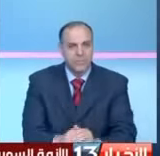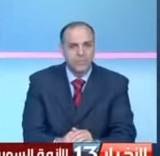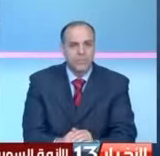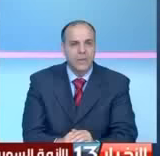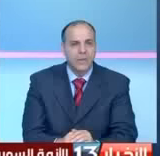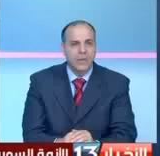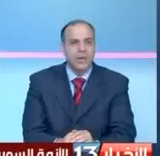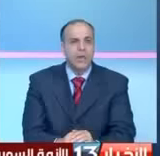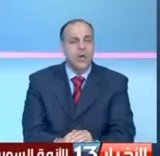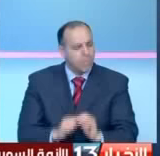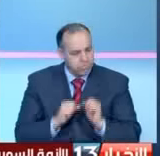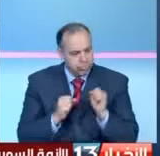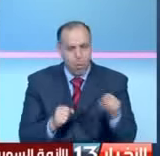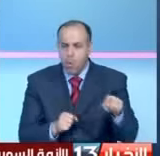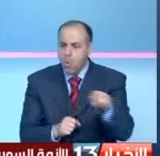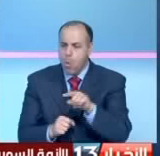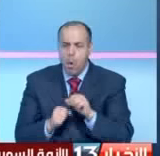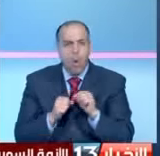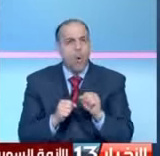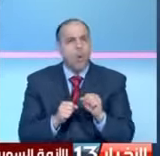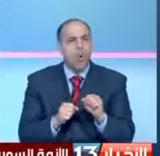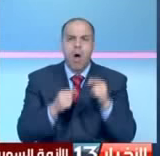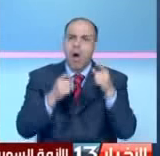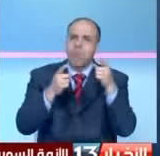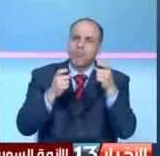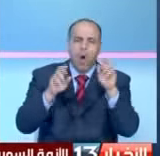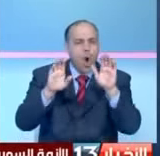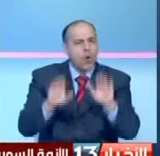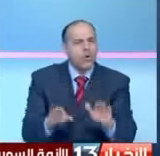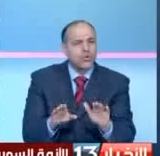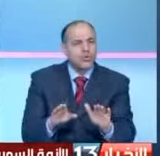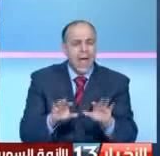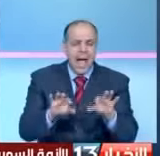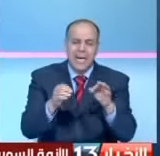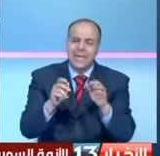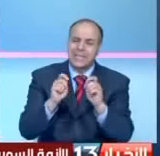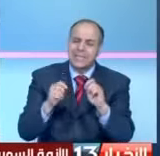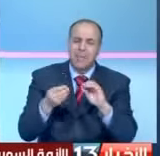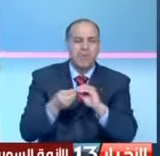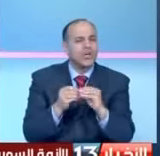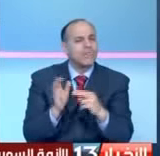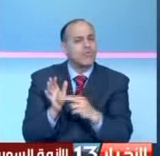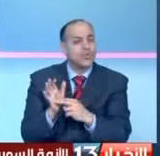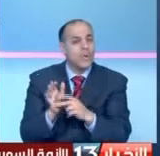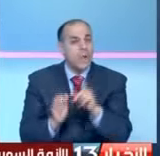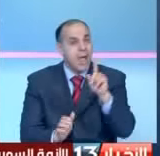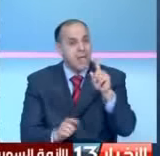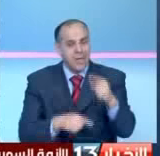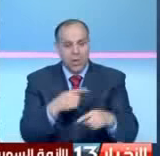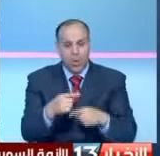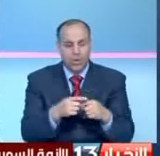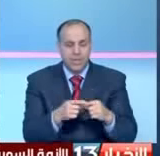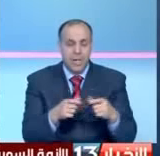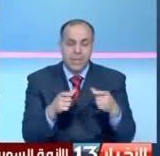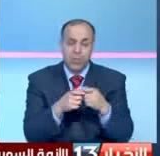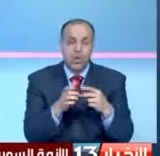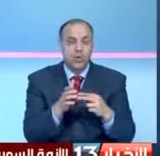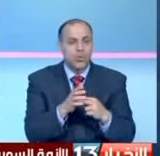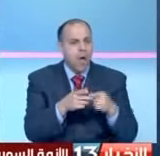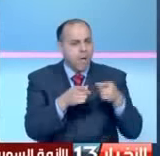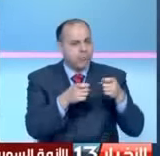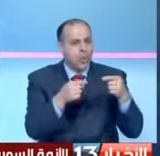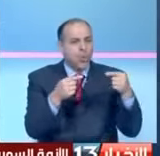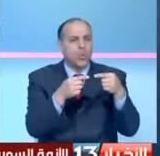وبينما تتكاتف الجهود مستغلة وقف إطلاق النار من أجل حل سياسي للأزمة السورية، تواصل القوات الحكومية حربها